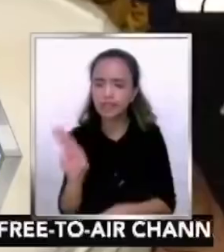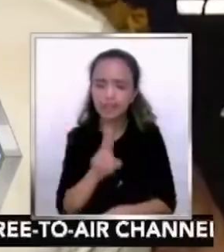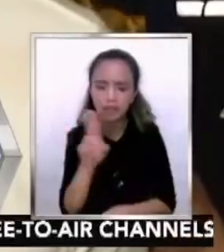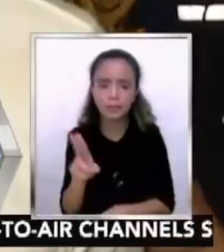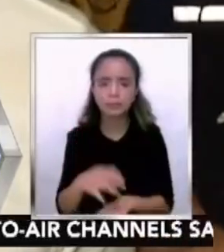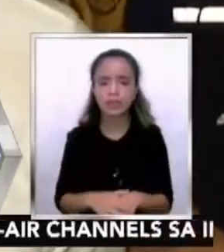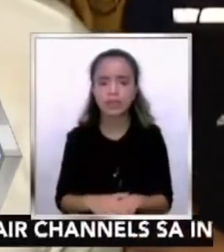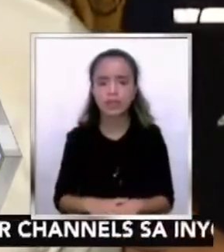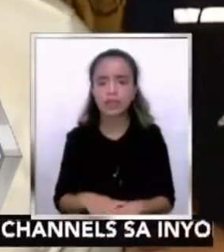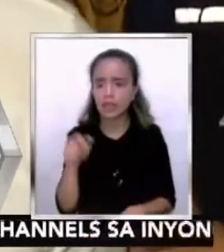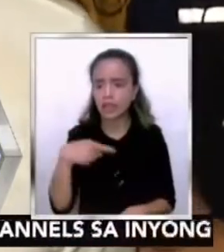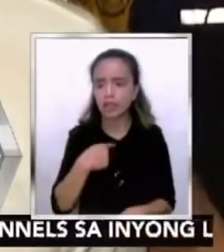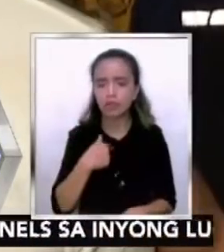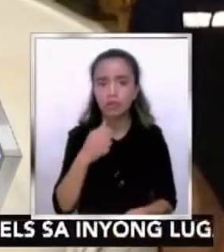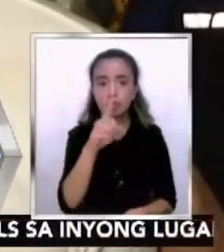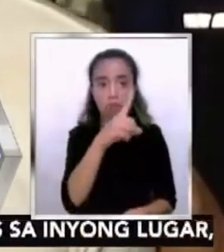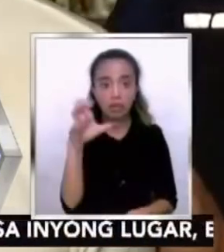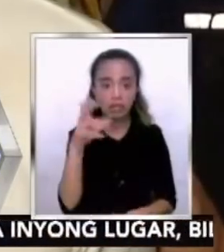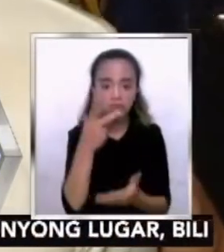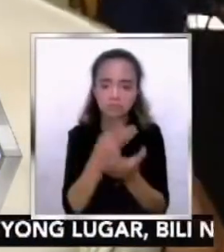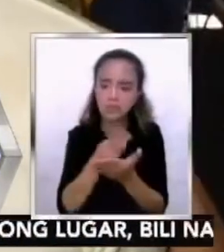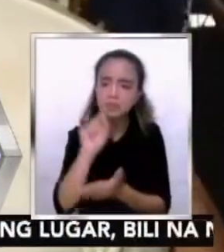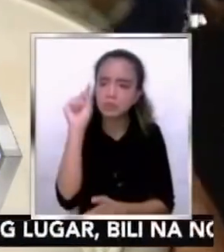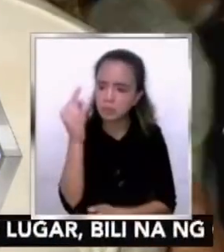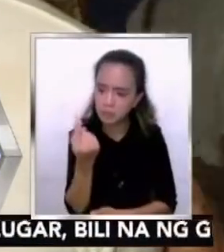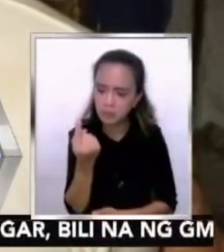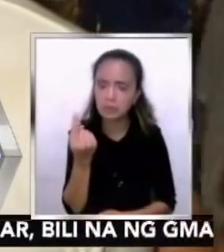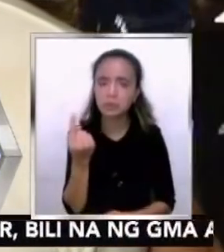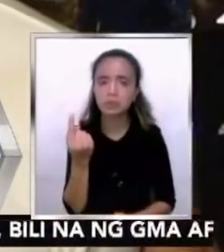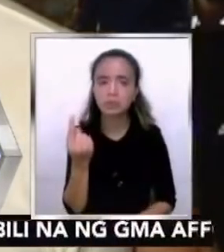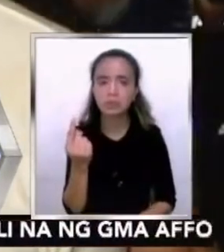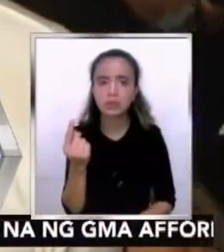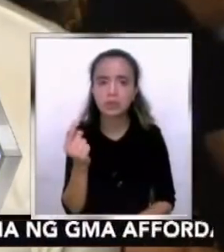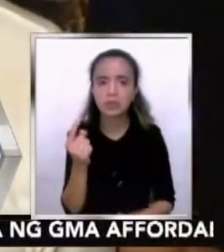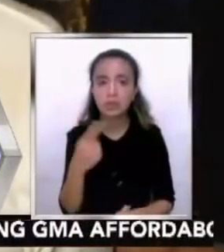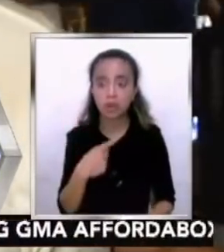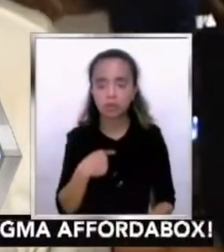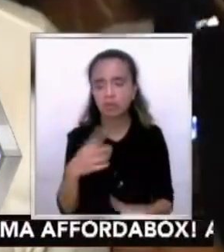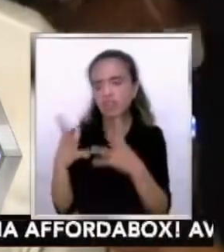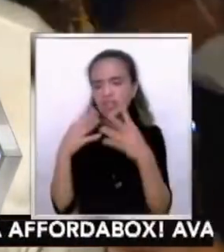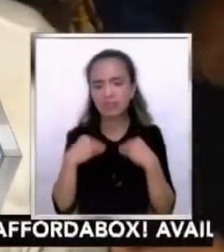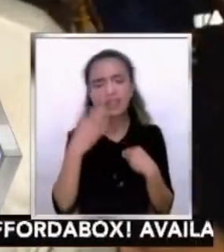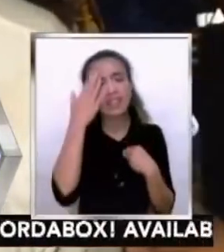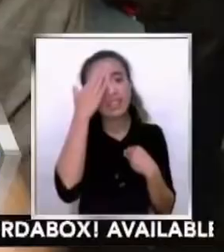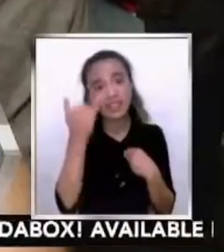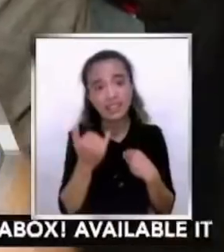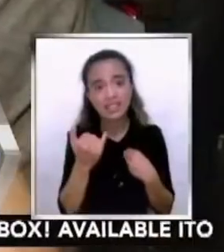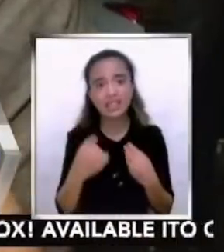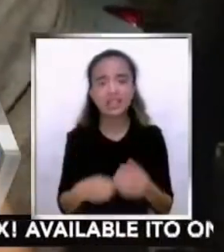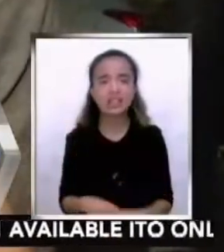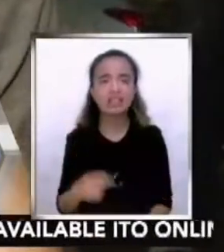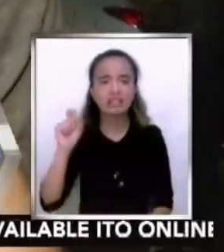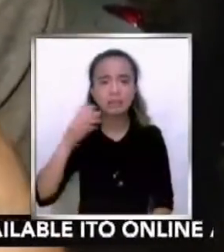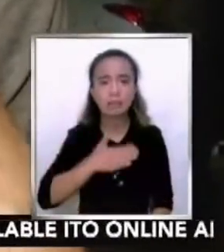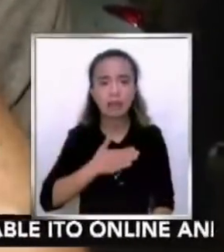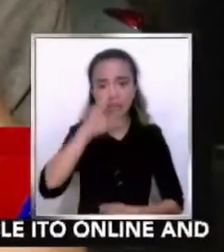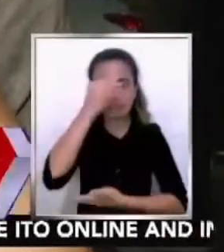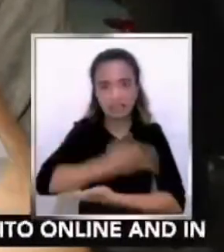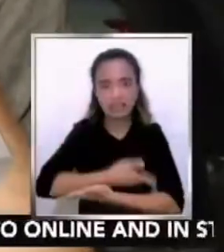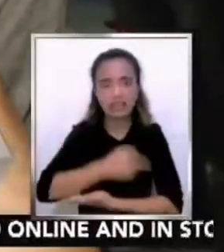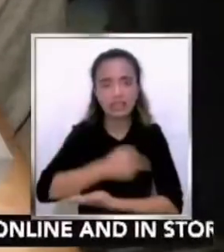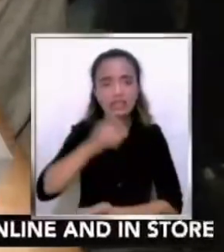akin, 100 pesos lang naman ako dyan. Pinatulal ko lang po yung kasi mong aladong panggatas yung ano ko. Punta lang po ako sa